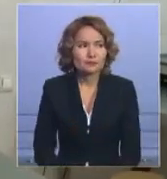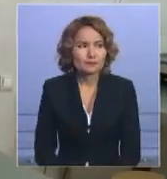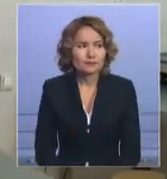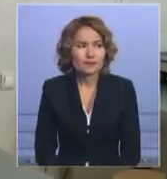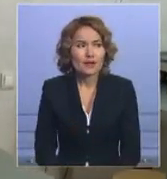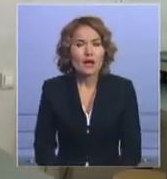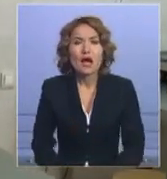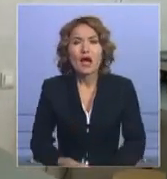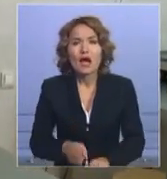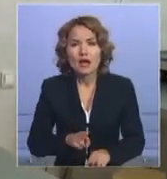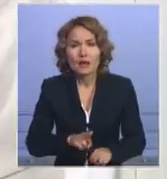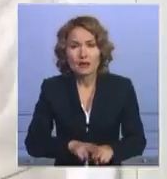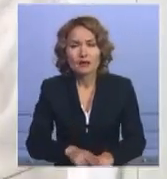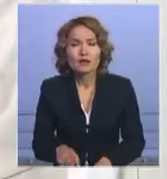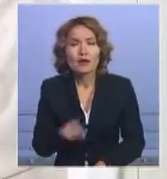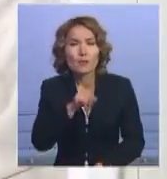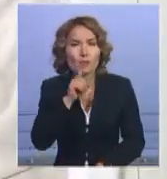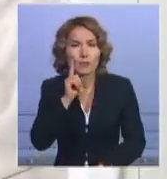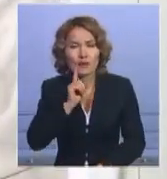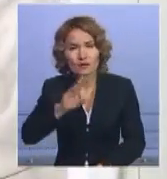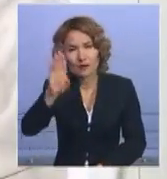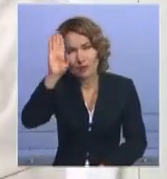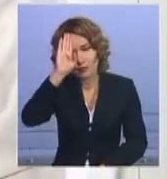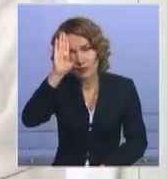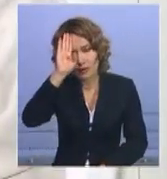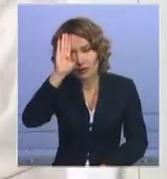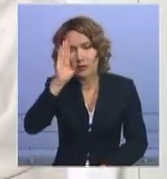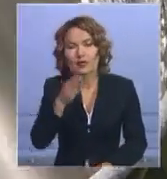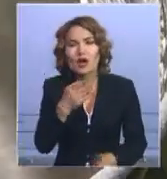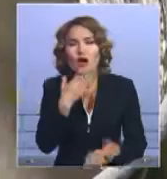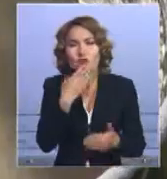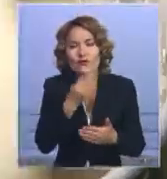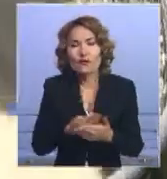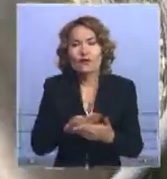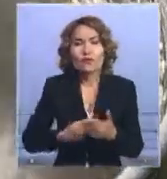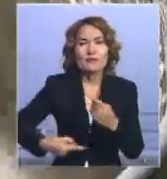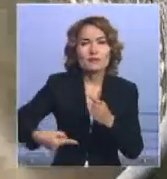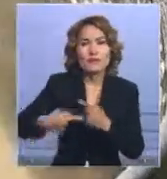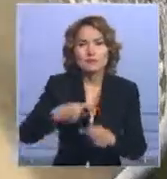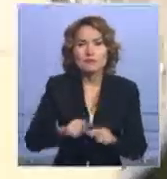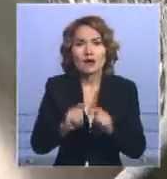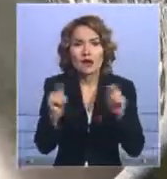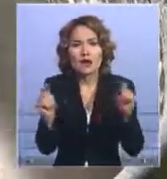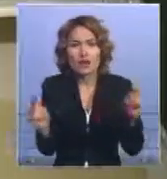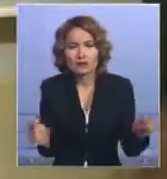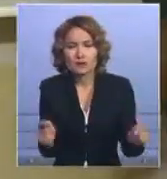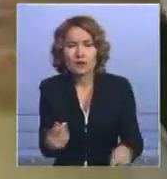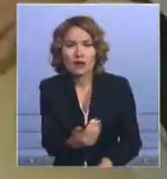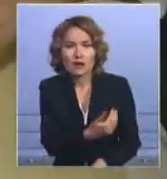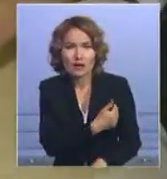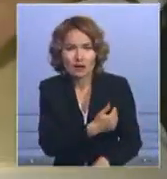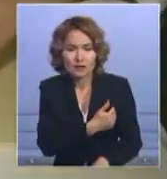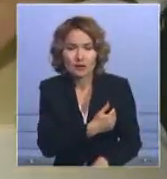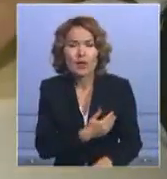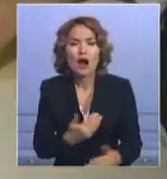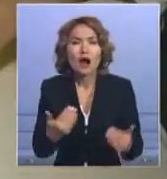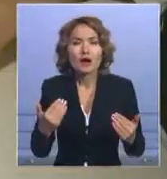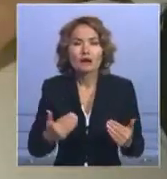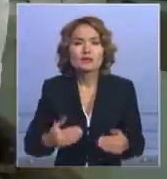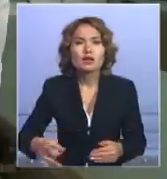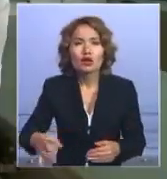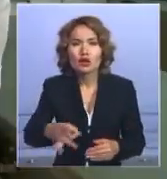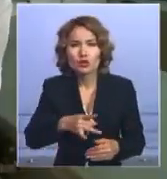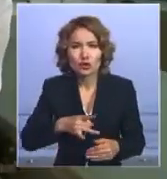Ернар Маратов электронды үкімет порталын пайдалану арқылы несие алуға кепілдік алған облыстағы тұңғыш қана емес, бүкіл республикамыз